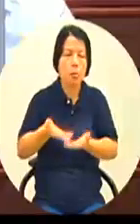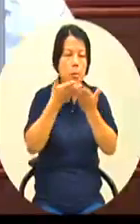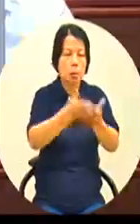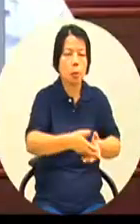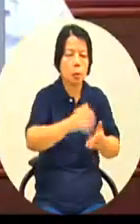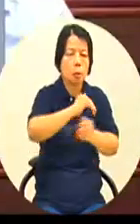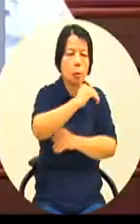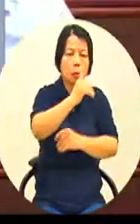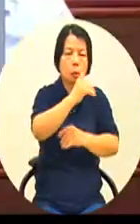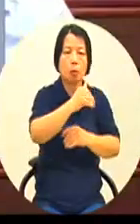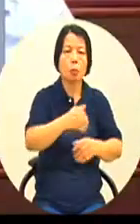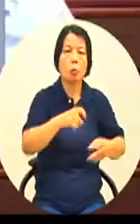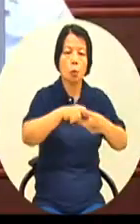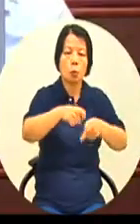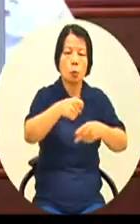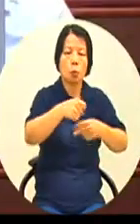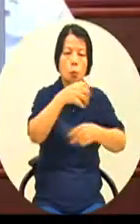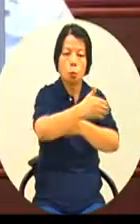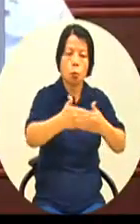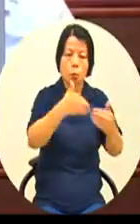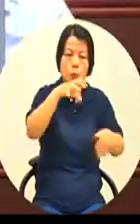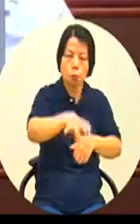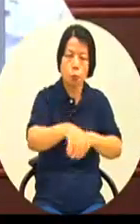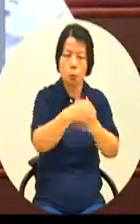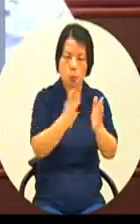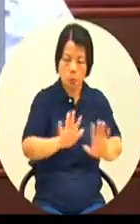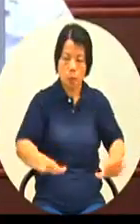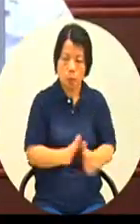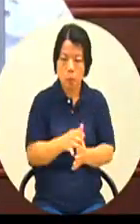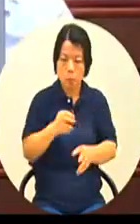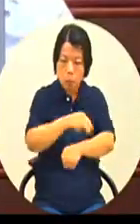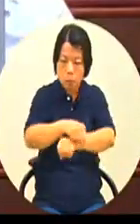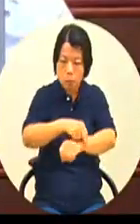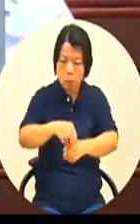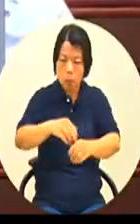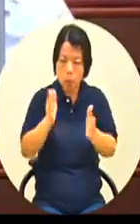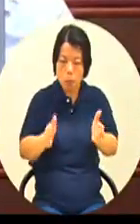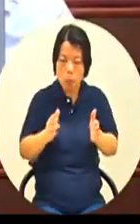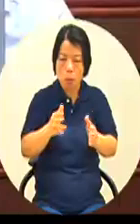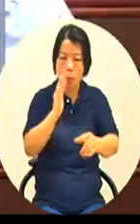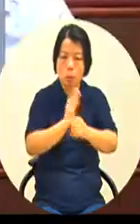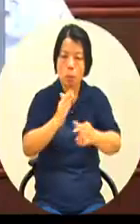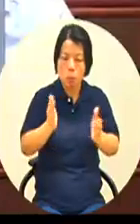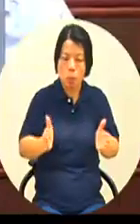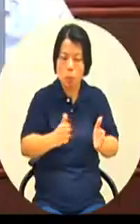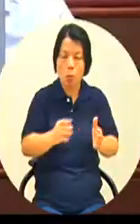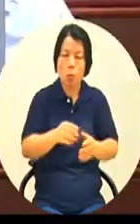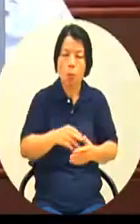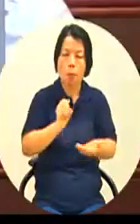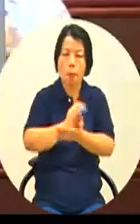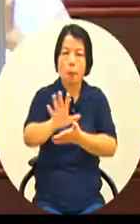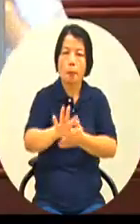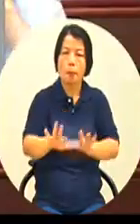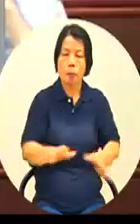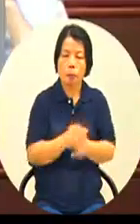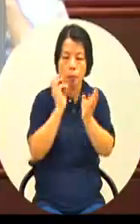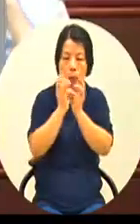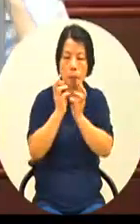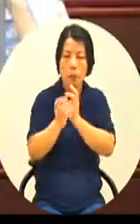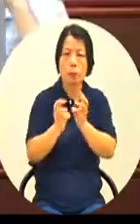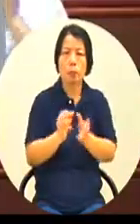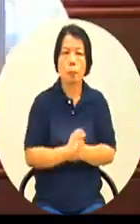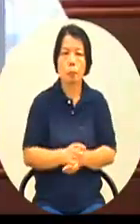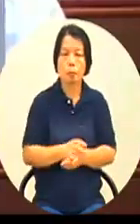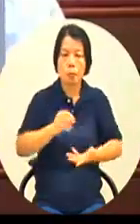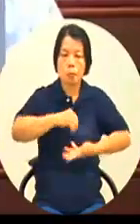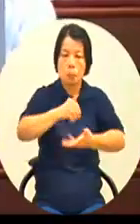们也已经完成即将要完成这个其中报告，预计其中报告完以后，就一些细节的